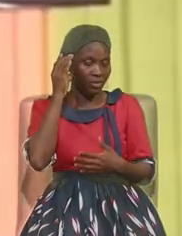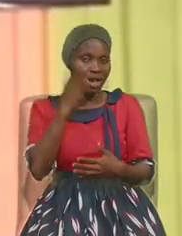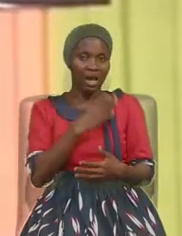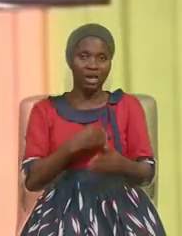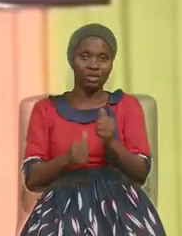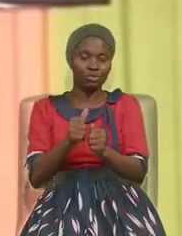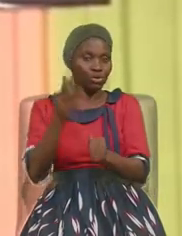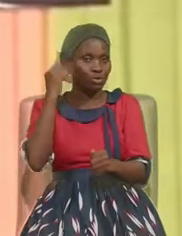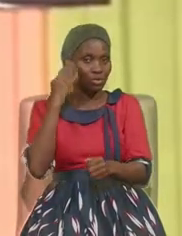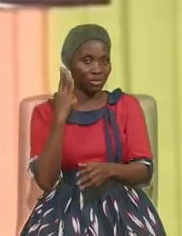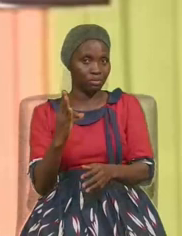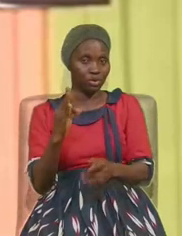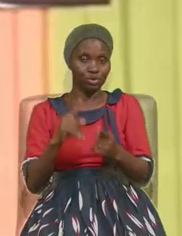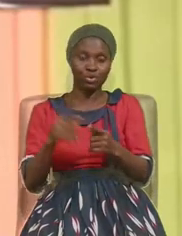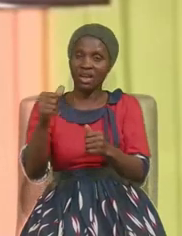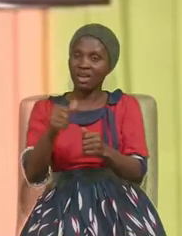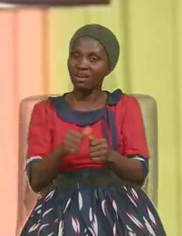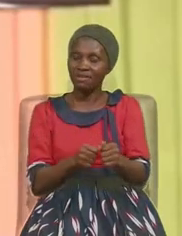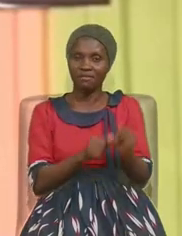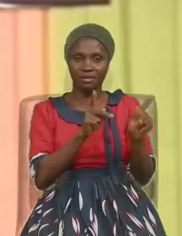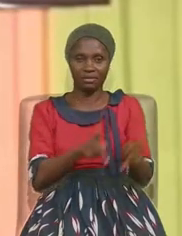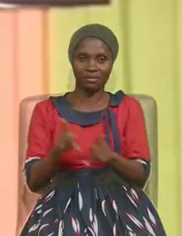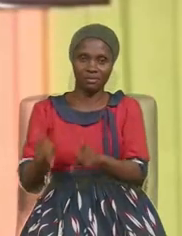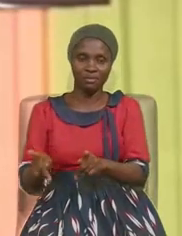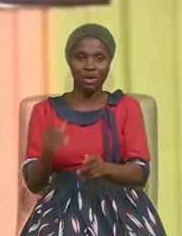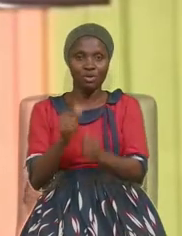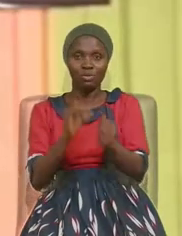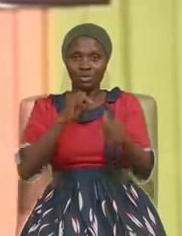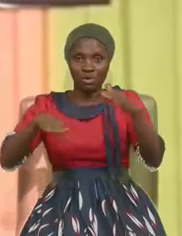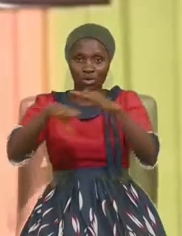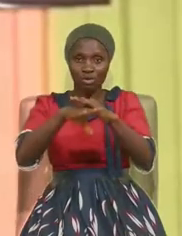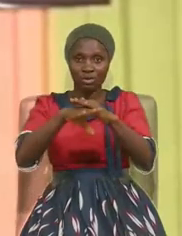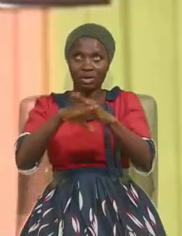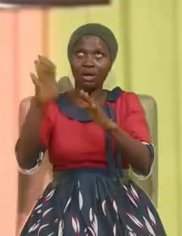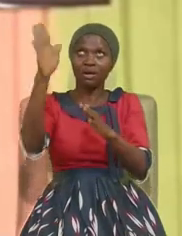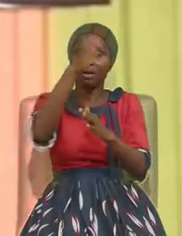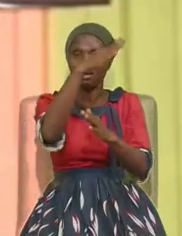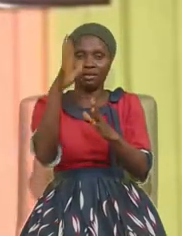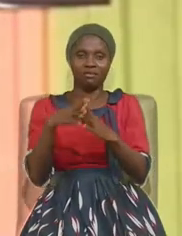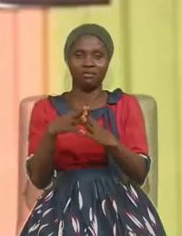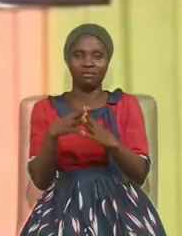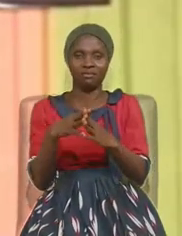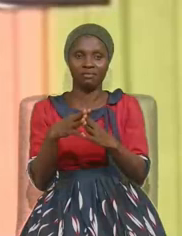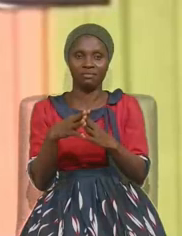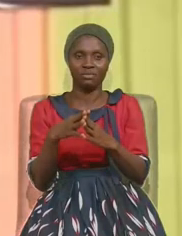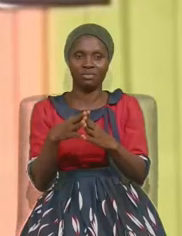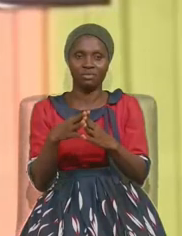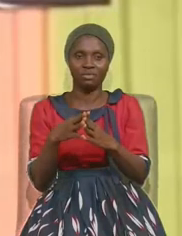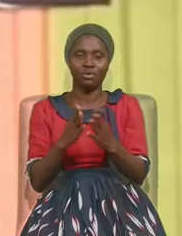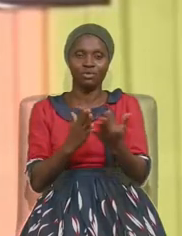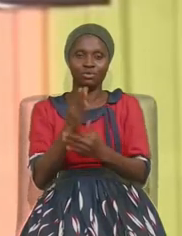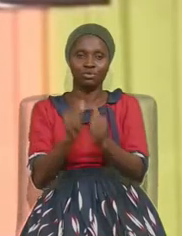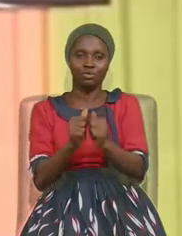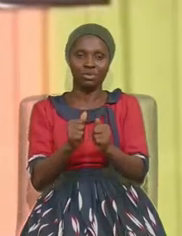et qui a été prêché à toute la créature sous le ciel, et dont moi, Paul, j'ai été fait